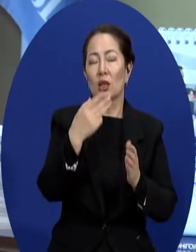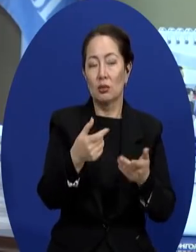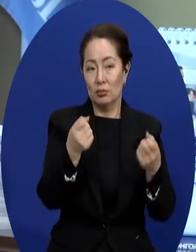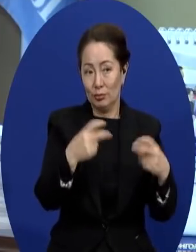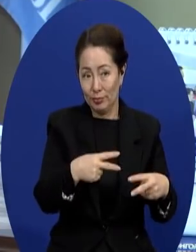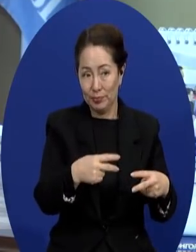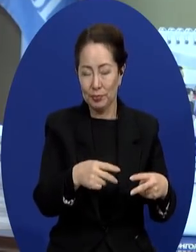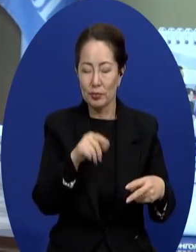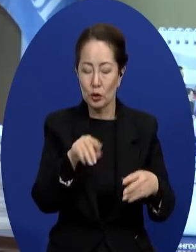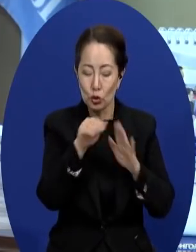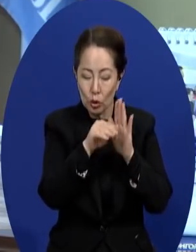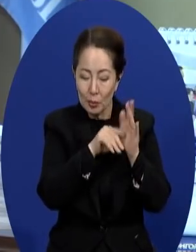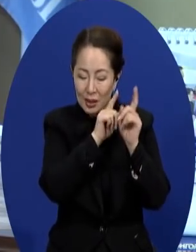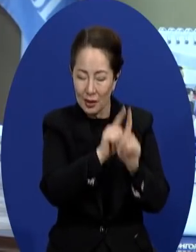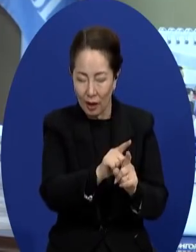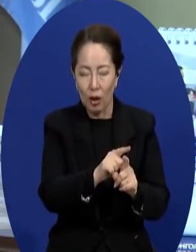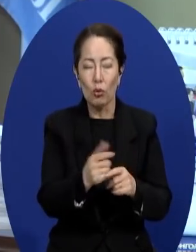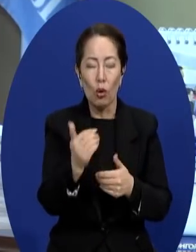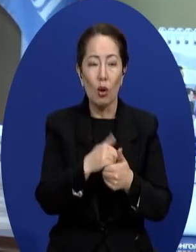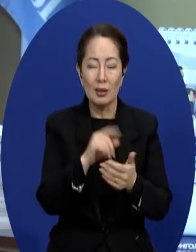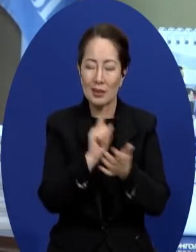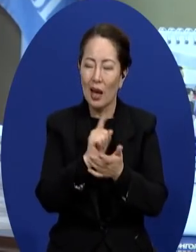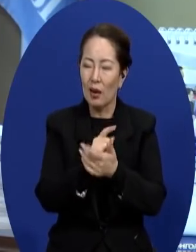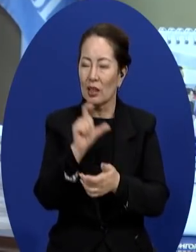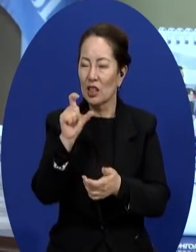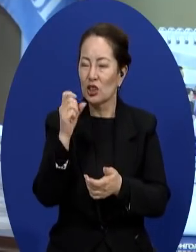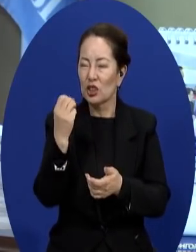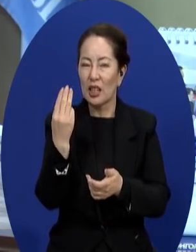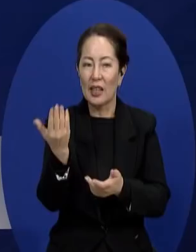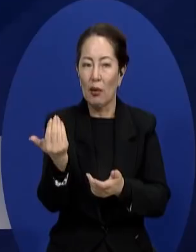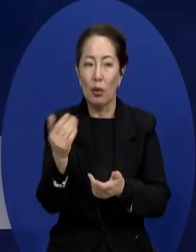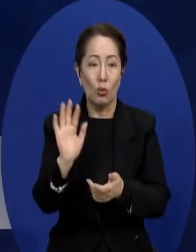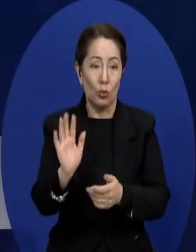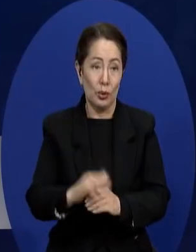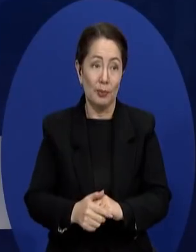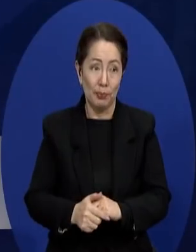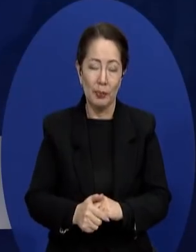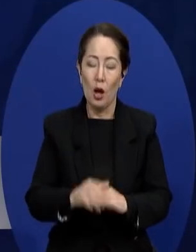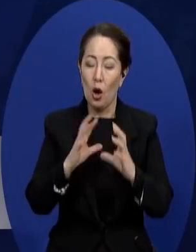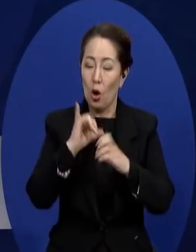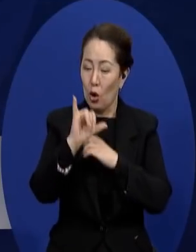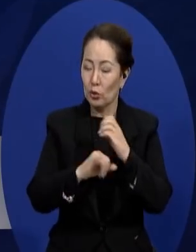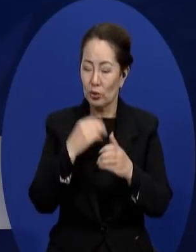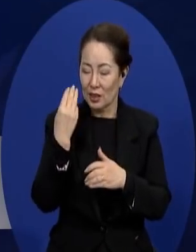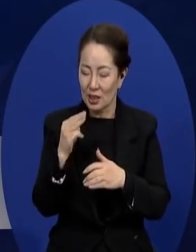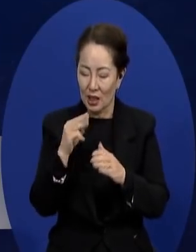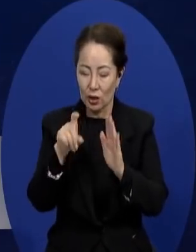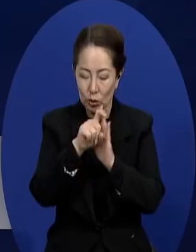хүсэлтэй бол энэ журмын дагуу ирээд суралцах заавал эсэлтийн шалтгаан гэж шаардахгүй гэсэн. Олон улсын шалгалт хөтөлбөрийн үнэлгээг дүйцүүлэх